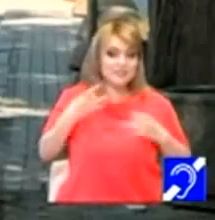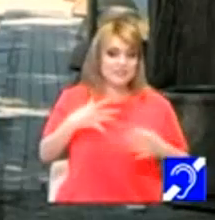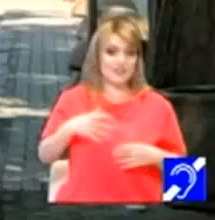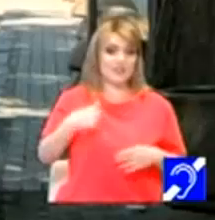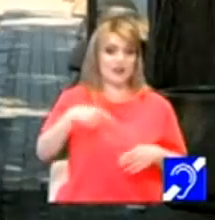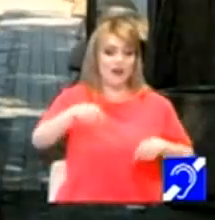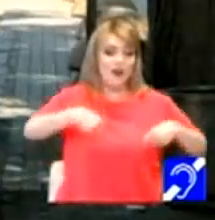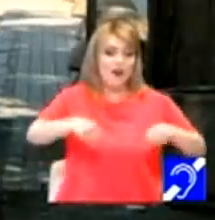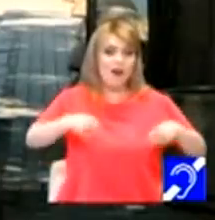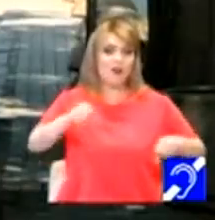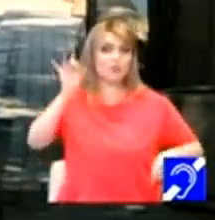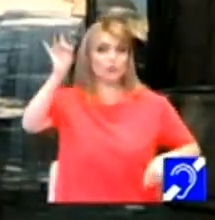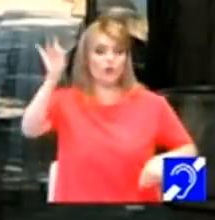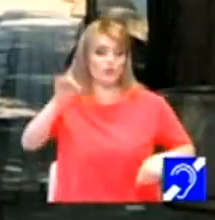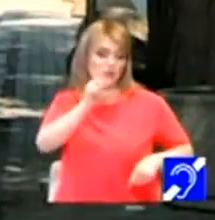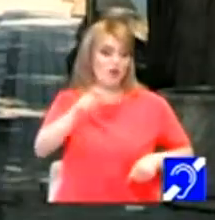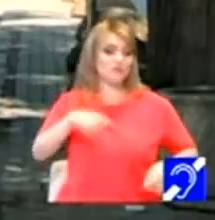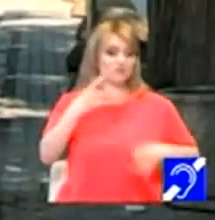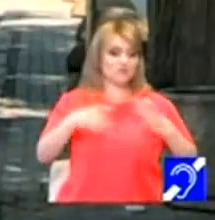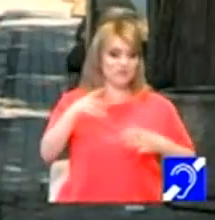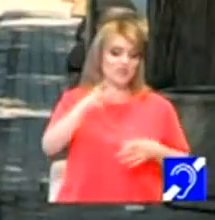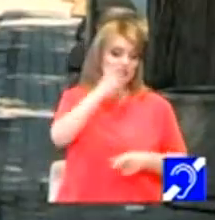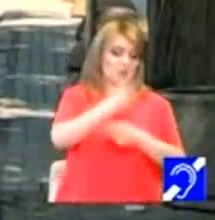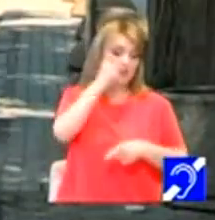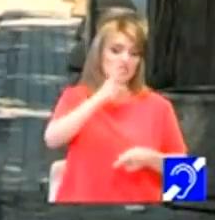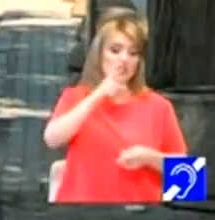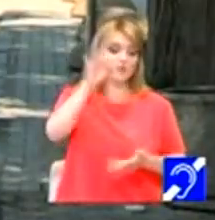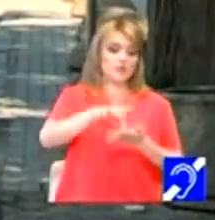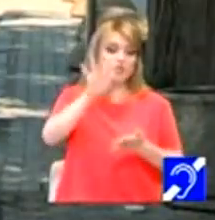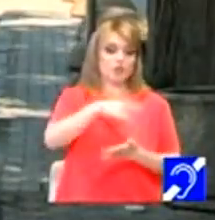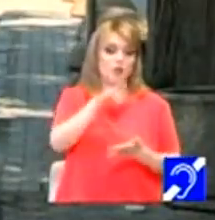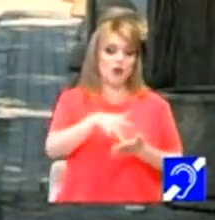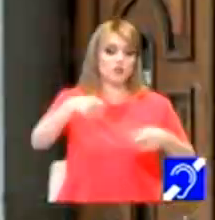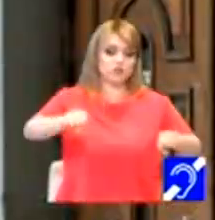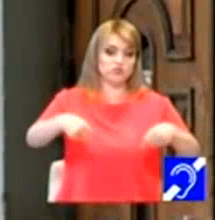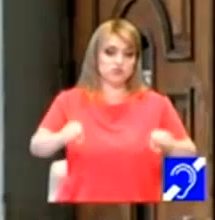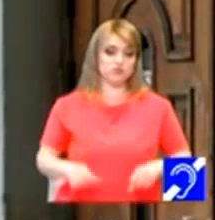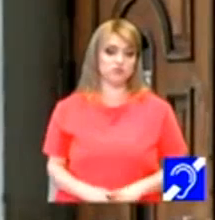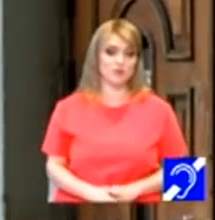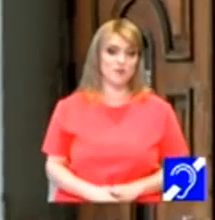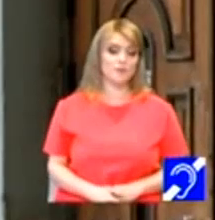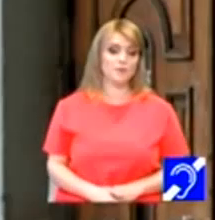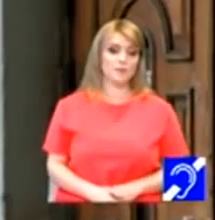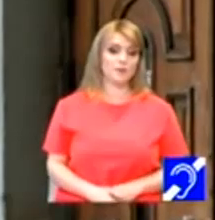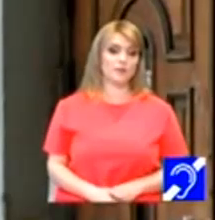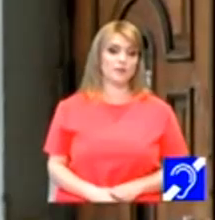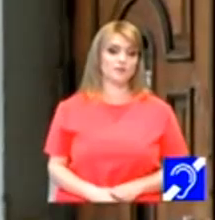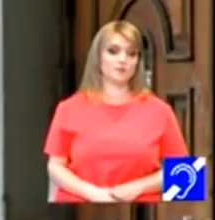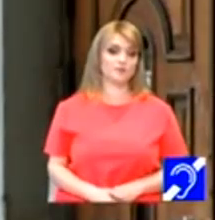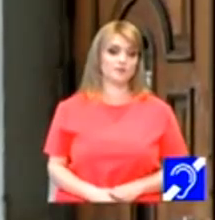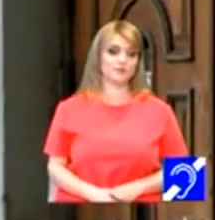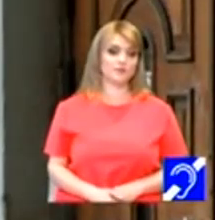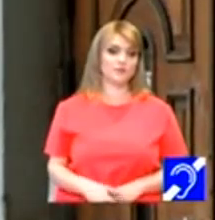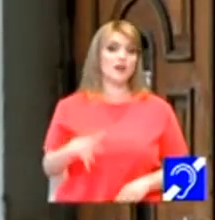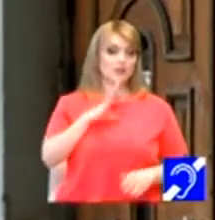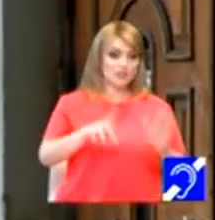După ce au fost scoase în anul 2017, indicatoarele care interzic circulația motocicletelor pe bulevardul Ștefan cel Mare au reapărut